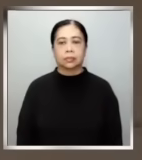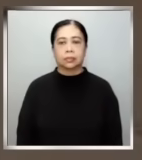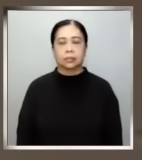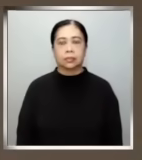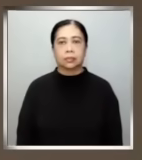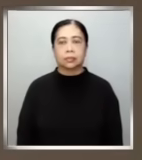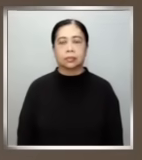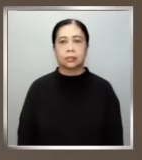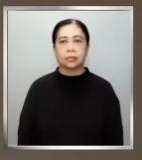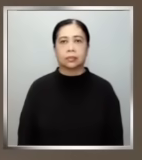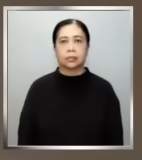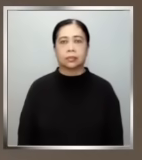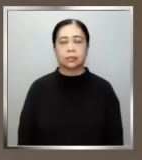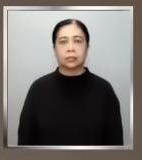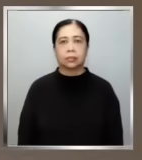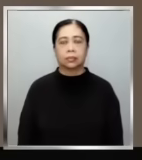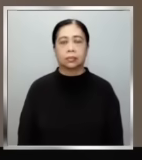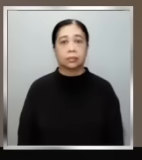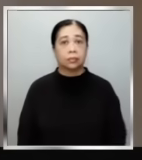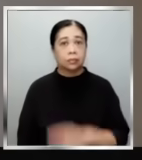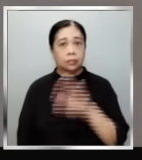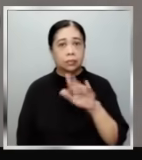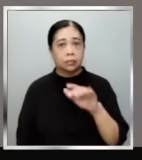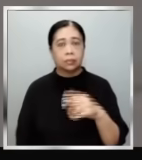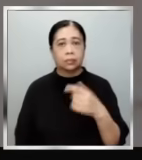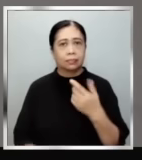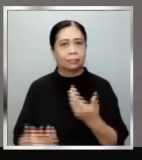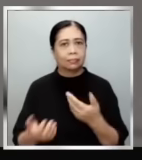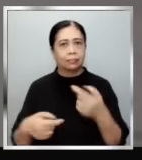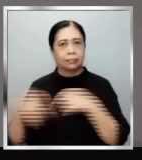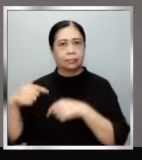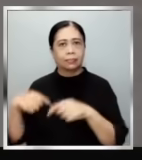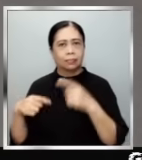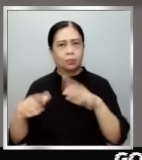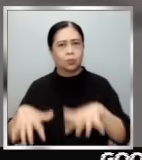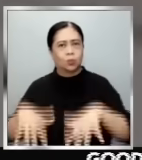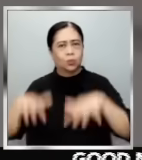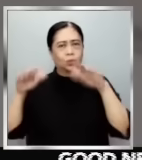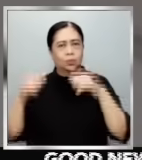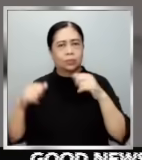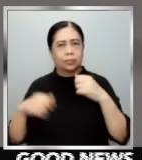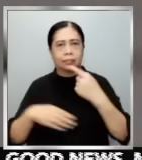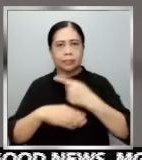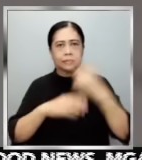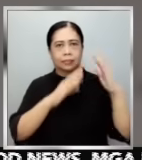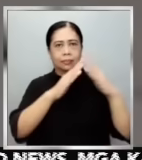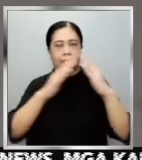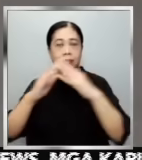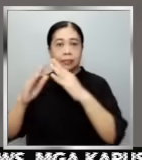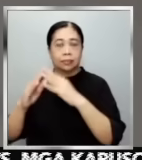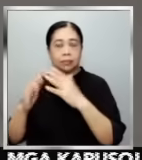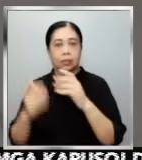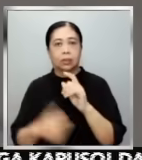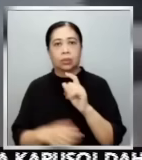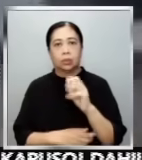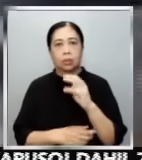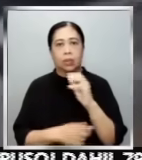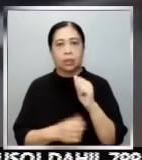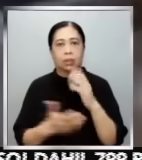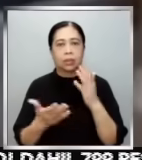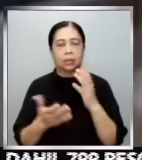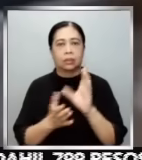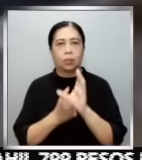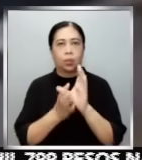happenings mga kapuso balikan po natin Sa tindi ng baha sa isang Subdivision sa barangay tumaga sa Zamboanga City